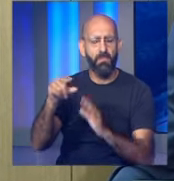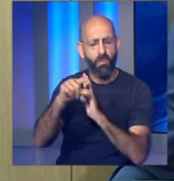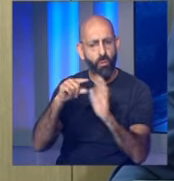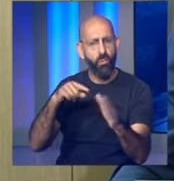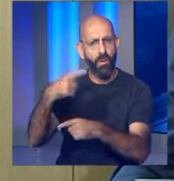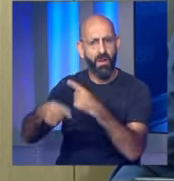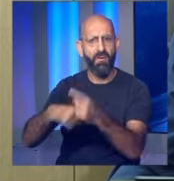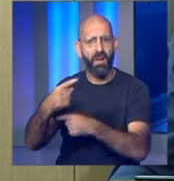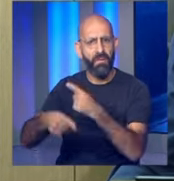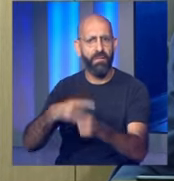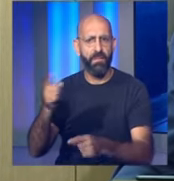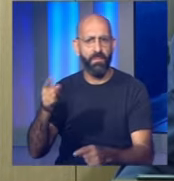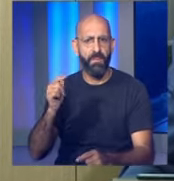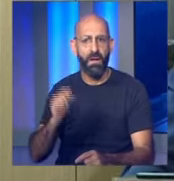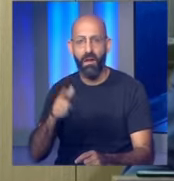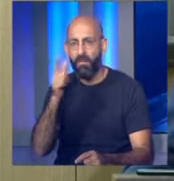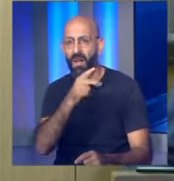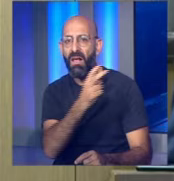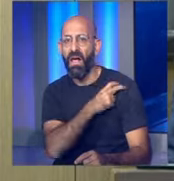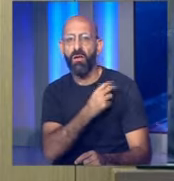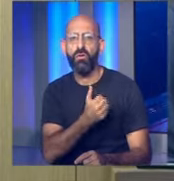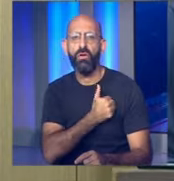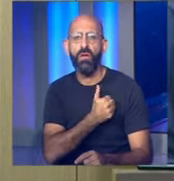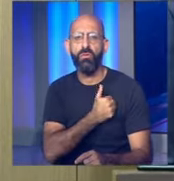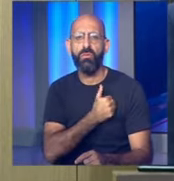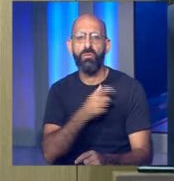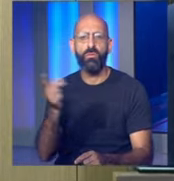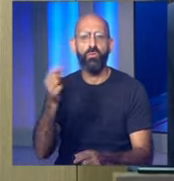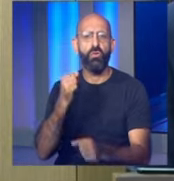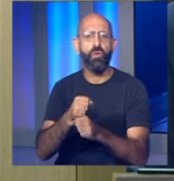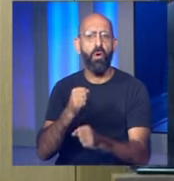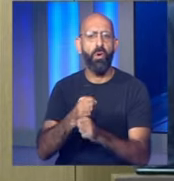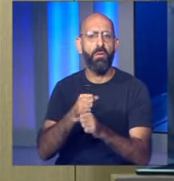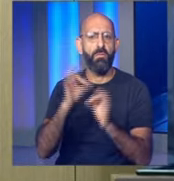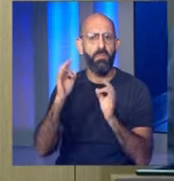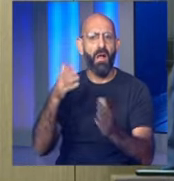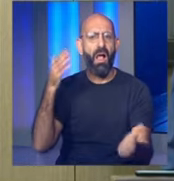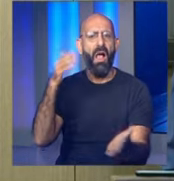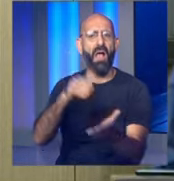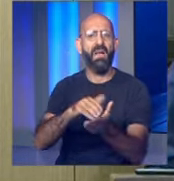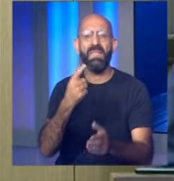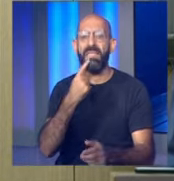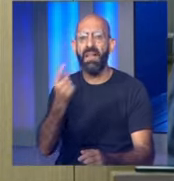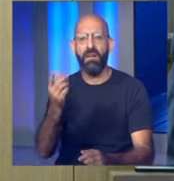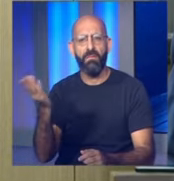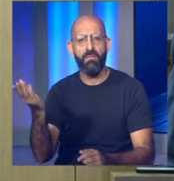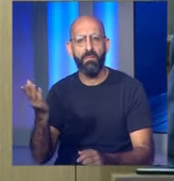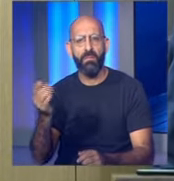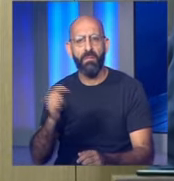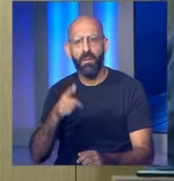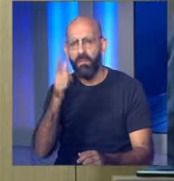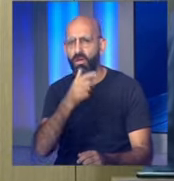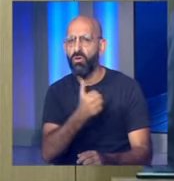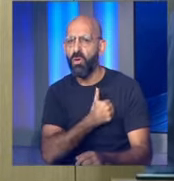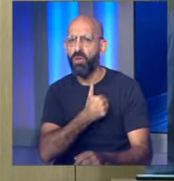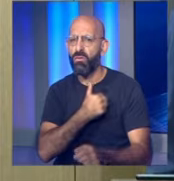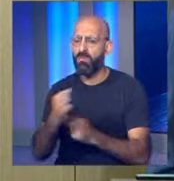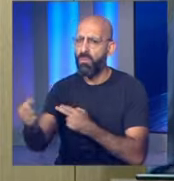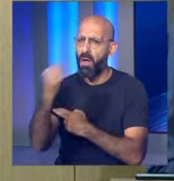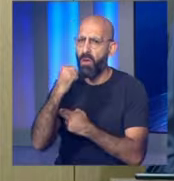الأشكال يشكل نوع من التساؤل، لأنه اليوم انتظام المؤسسة